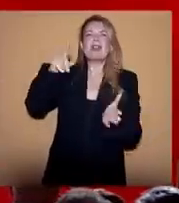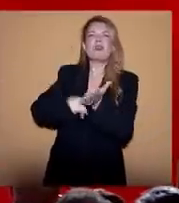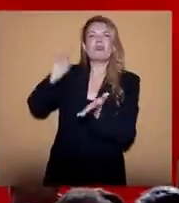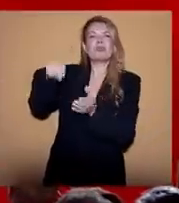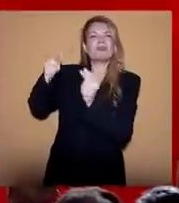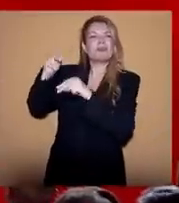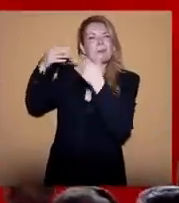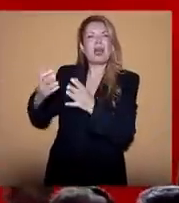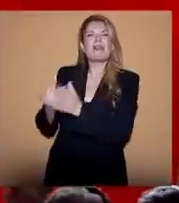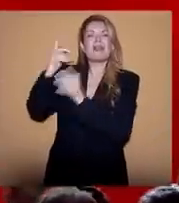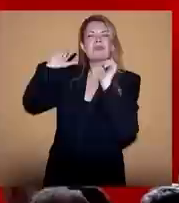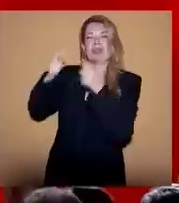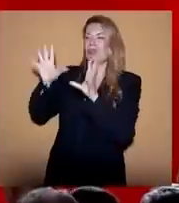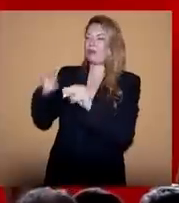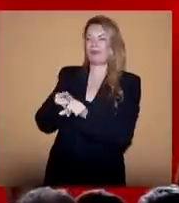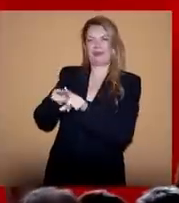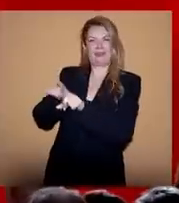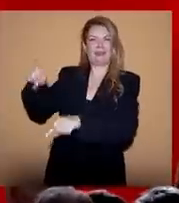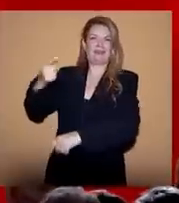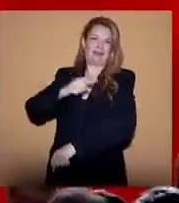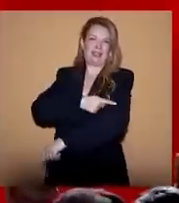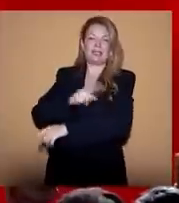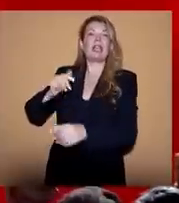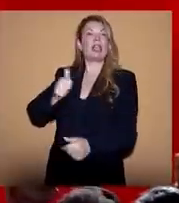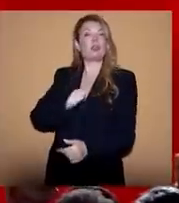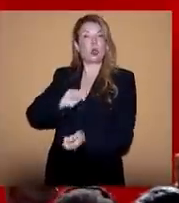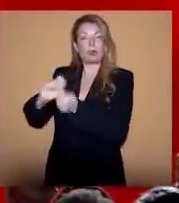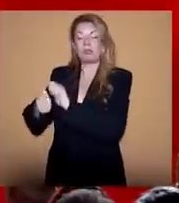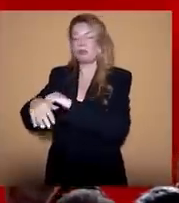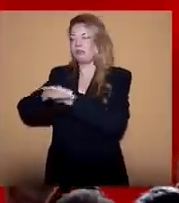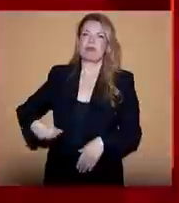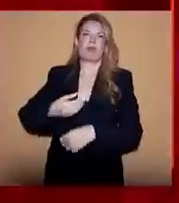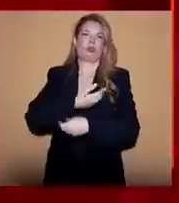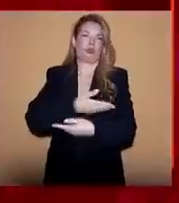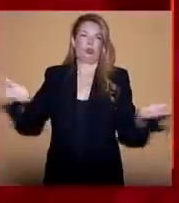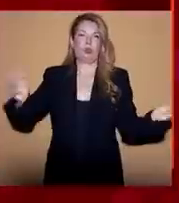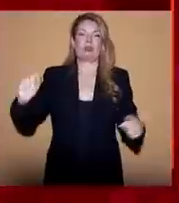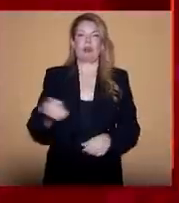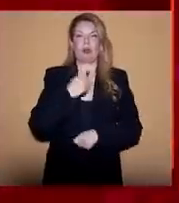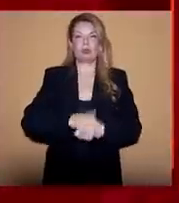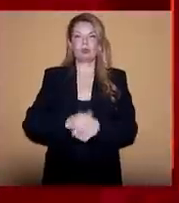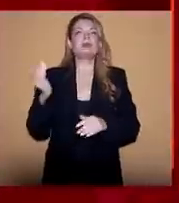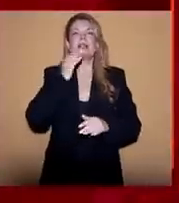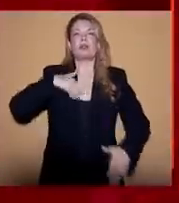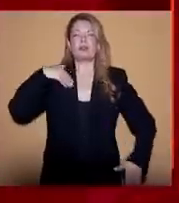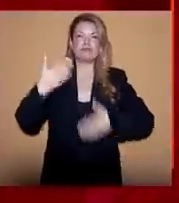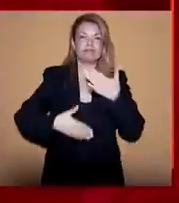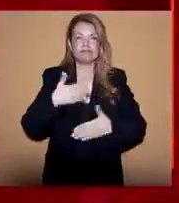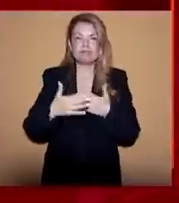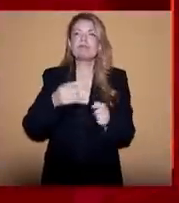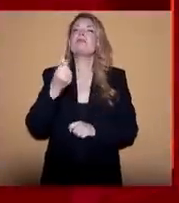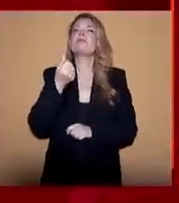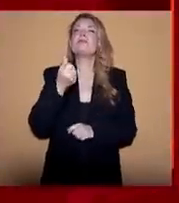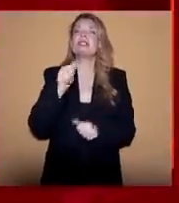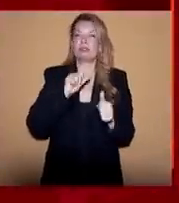Δημοκρατίας για τις εργασιακές σχέσεις των γιατρών και την ιδιωτικοποίηση του συστήματος της υγείας. Προχωράμε άμεσα σε γενναία